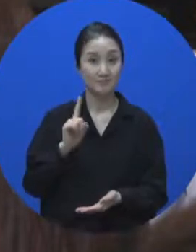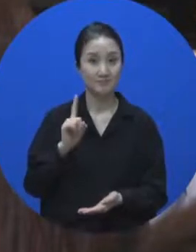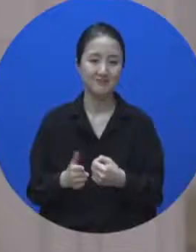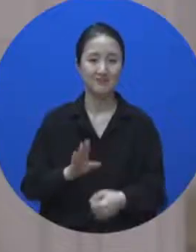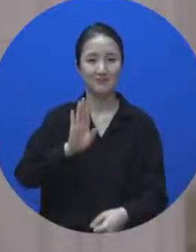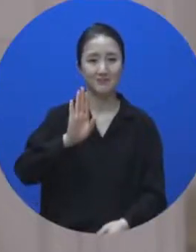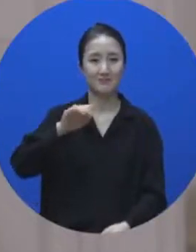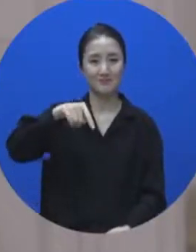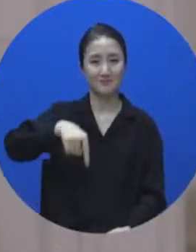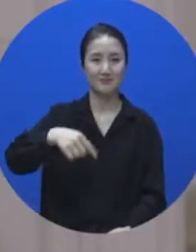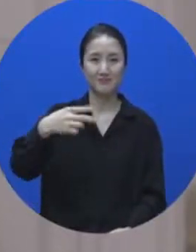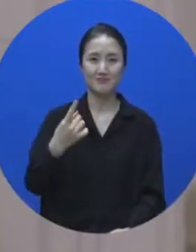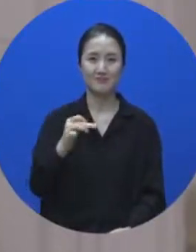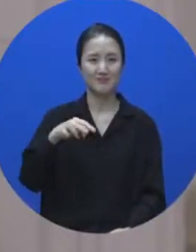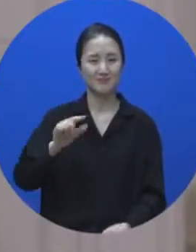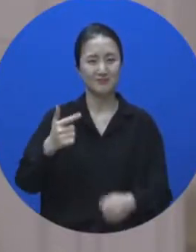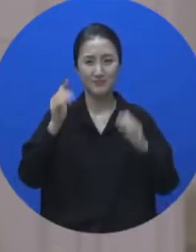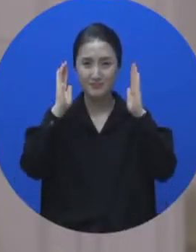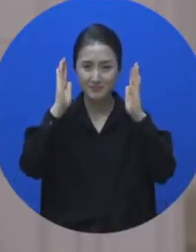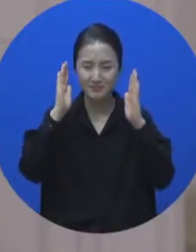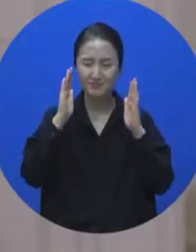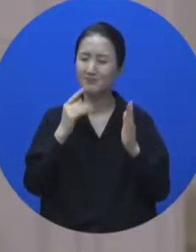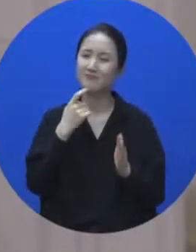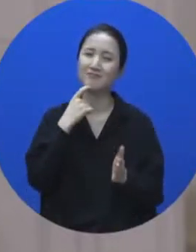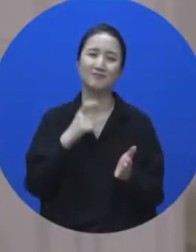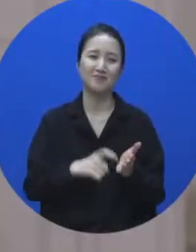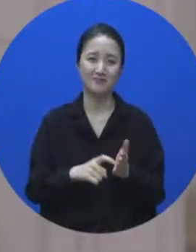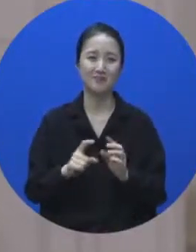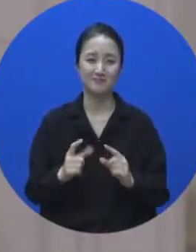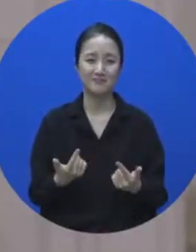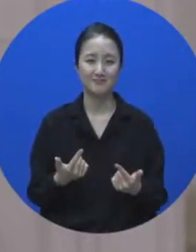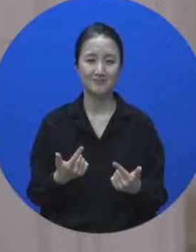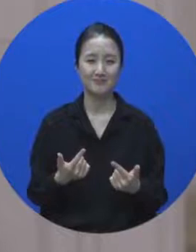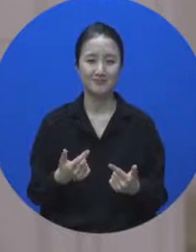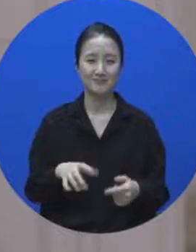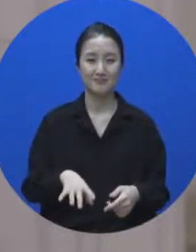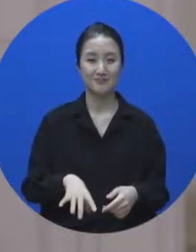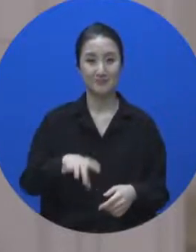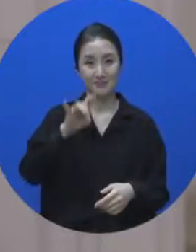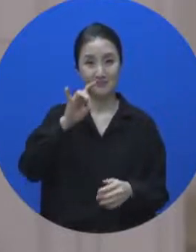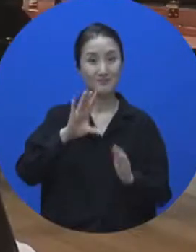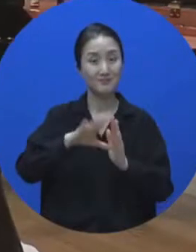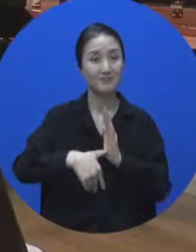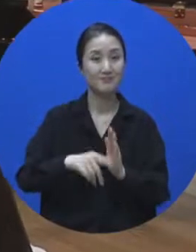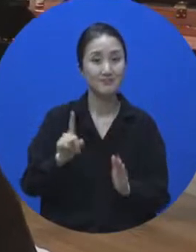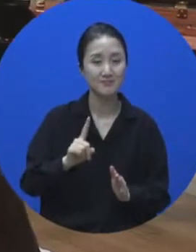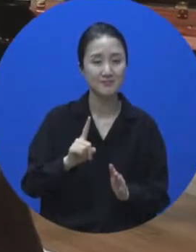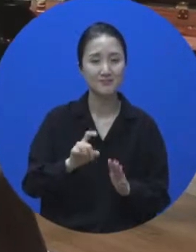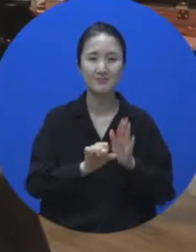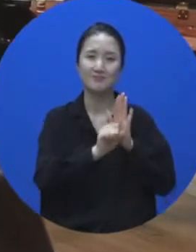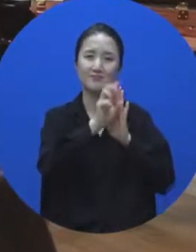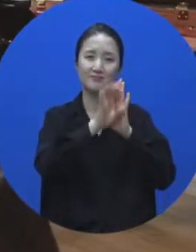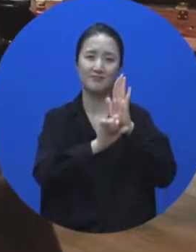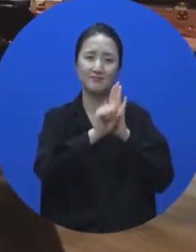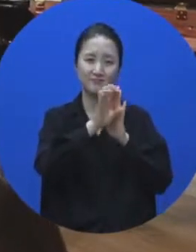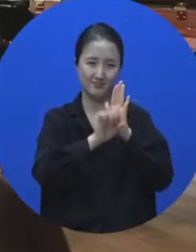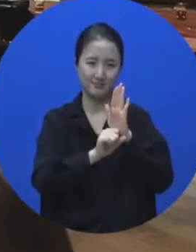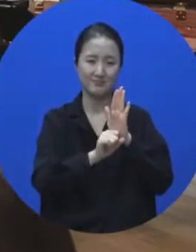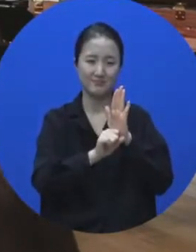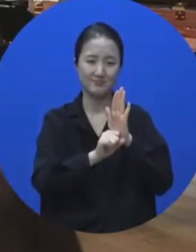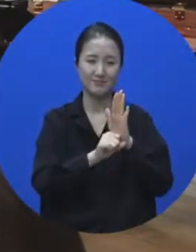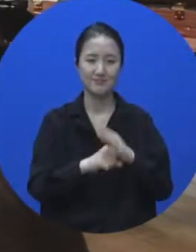있습니다. 처음 시작은 경매로 시작하게 됐습니다. 여러분들, 경매란 걸 어떻게 아시게